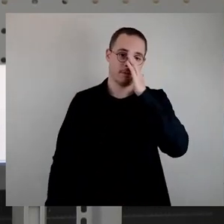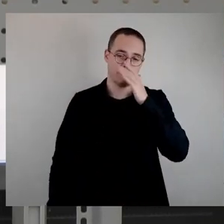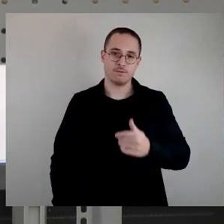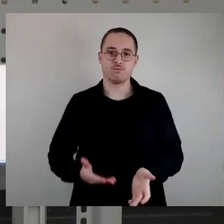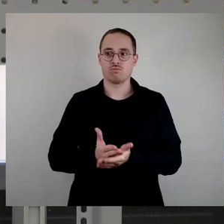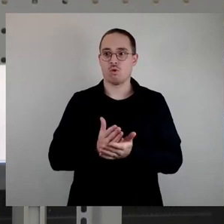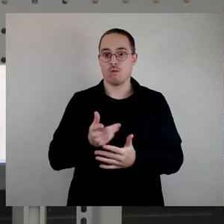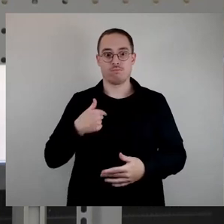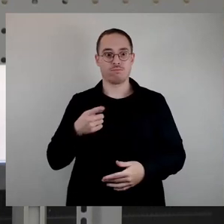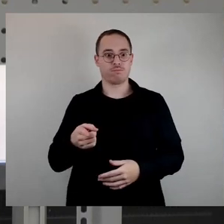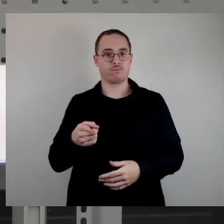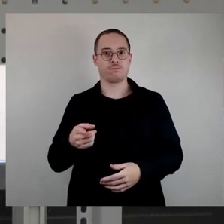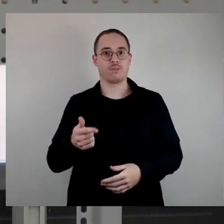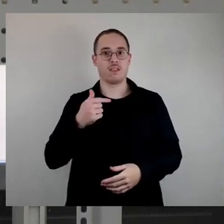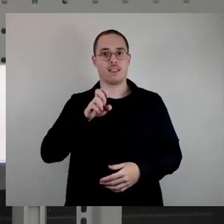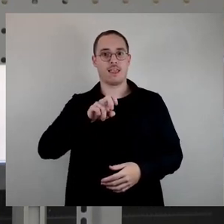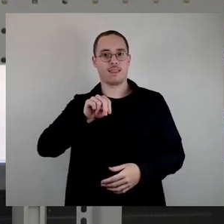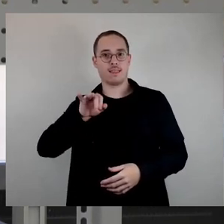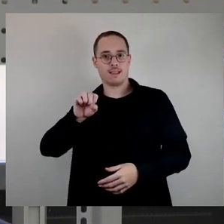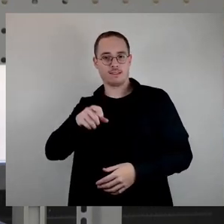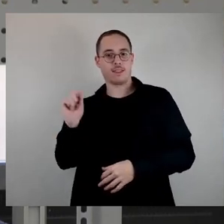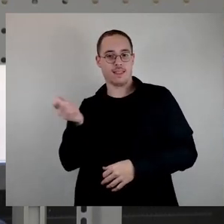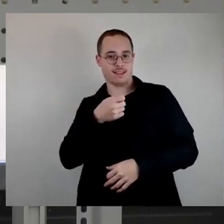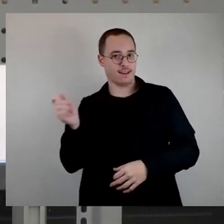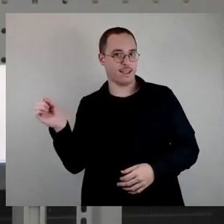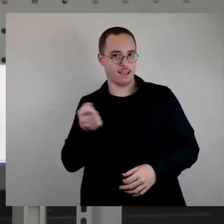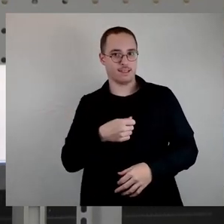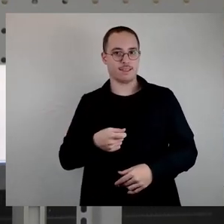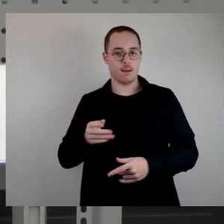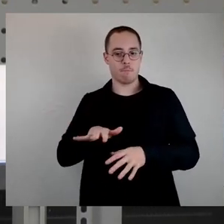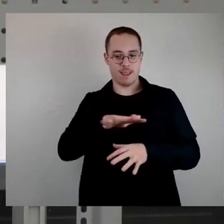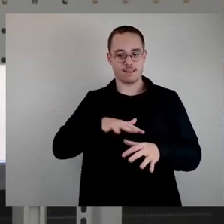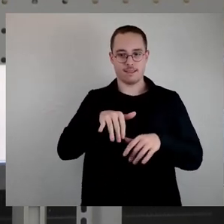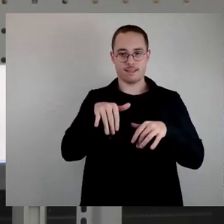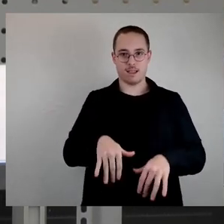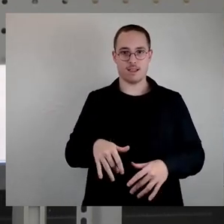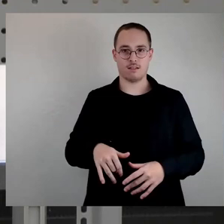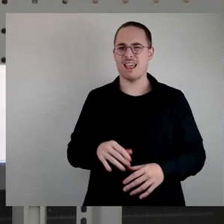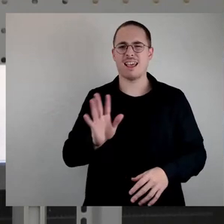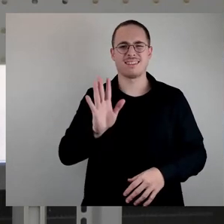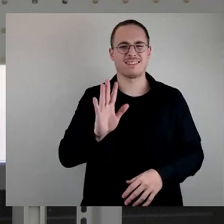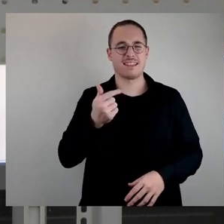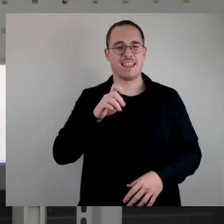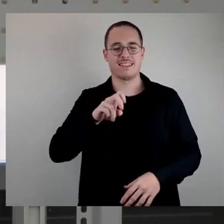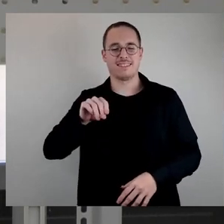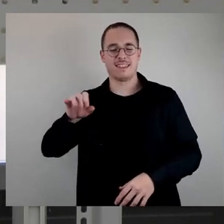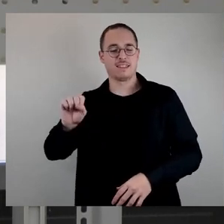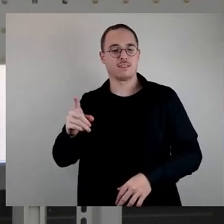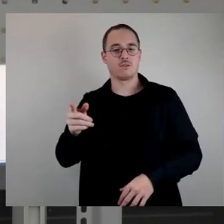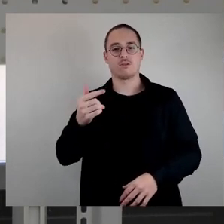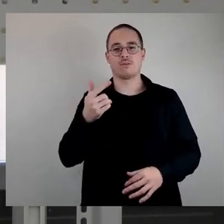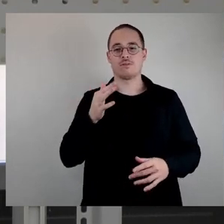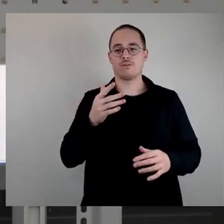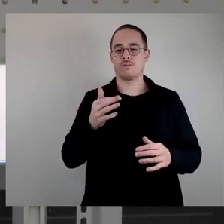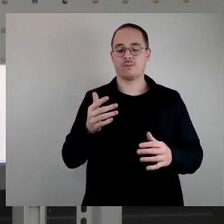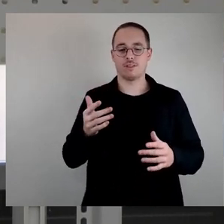Tennisplätze in Dresden haben, auf denen Nachwuchsfußballer, also Jungen und Mädchen, innerhalb kürzester Zeit die Lust am Fußball verlieren, solange